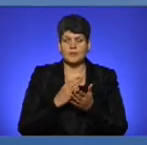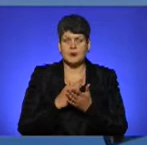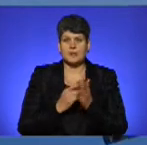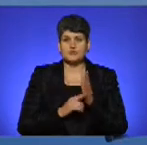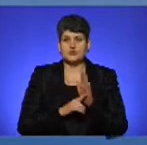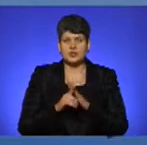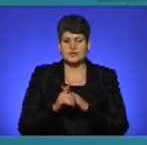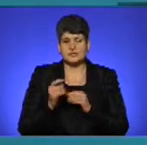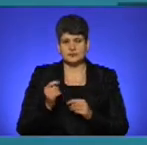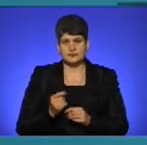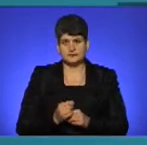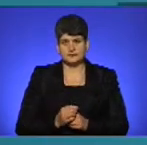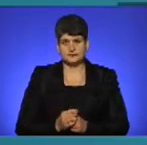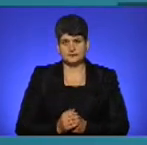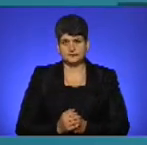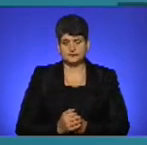починатися спочатку.